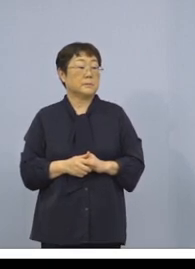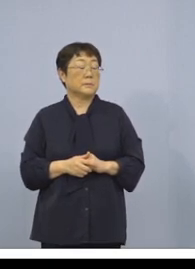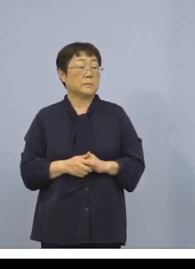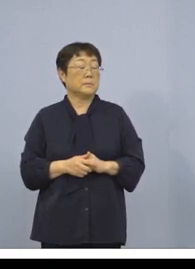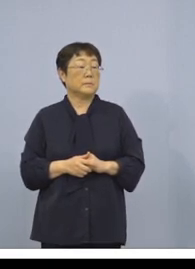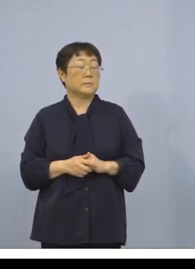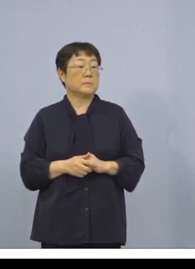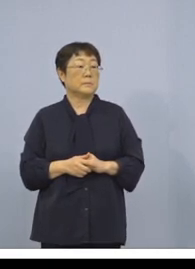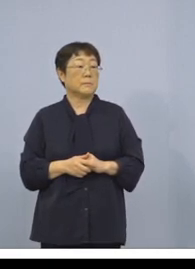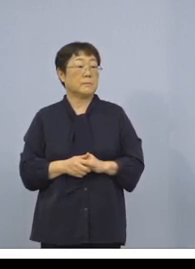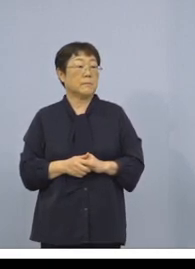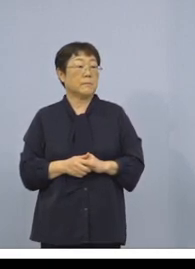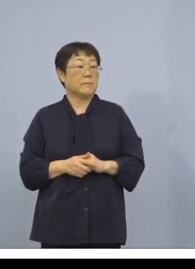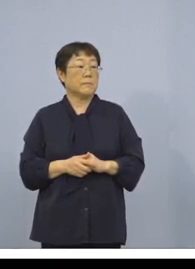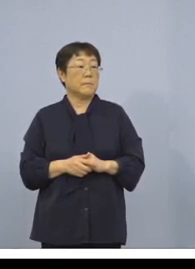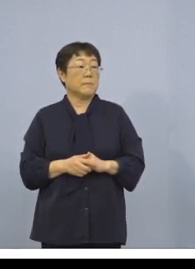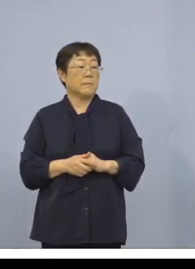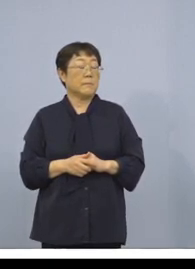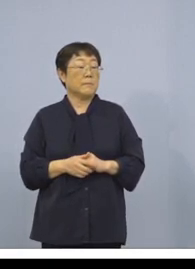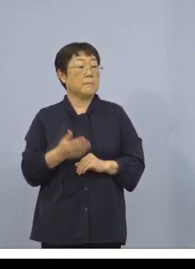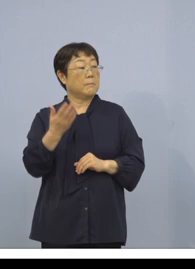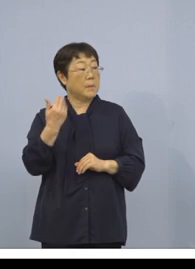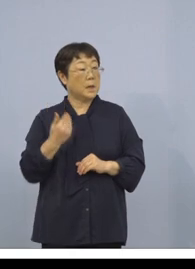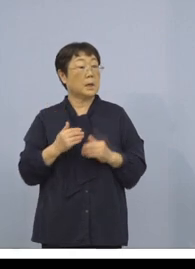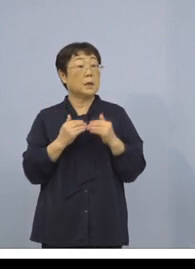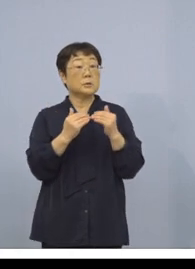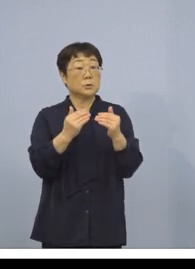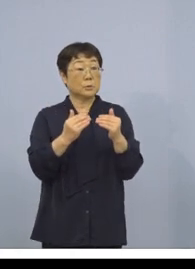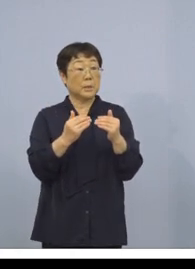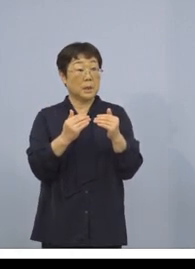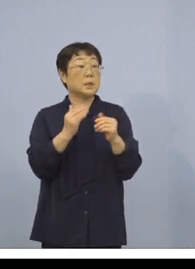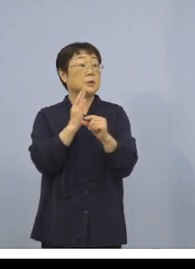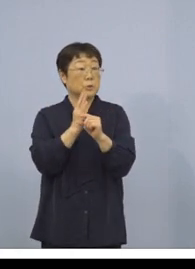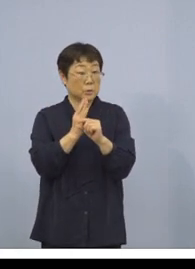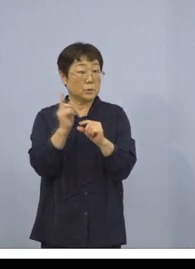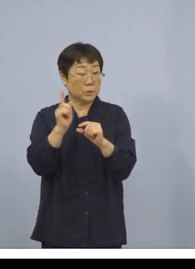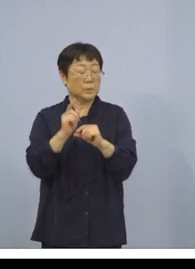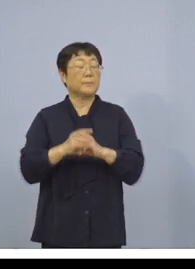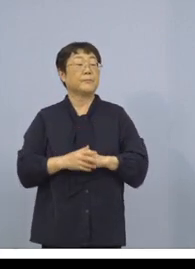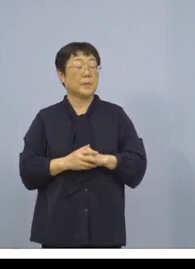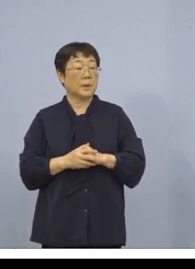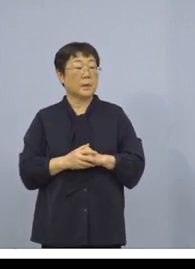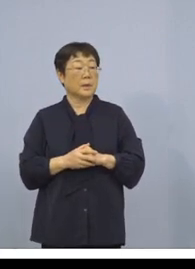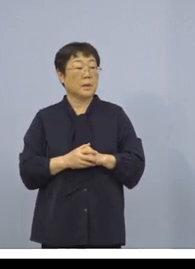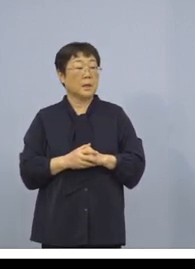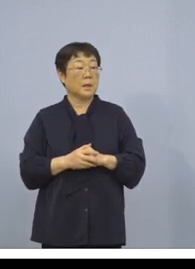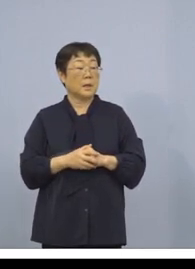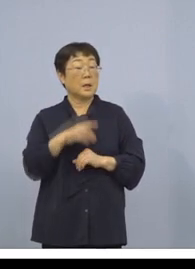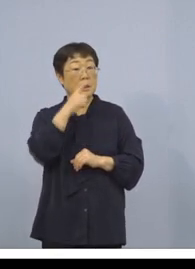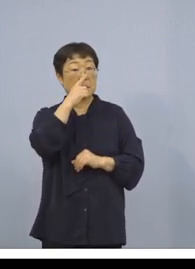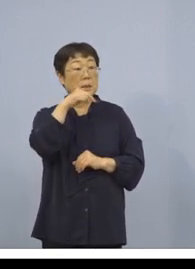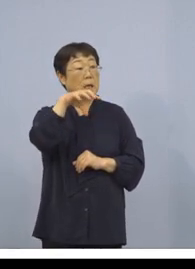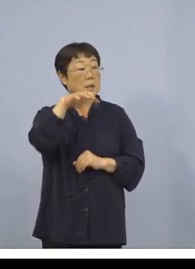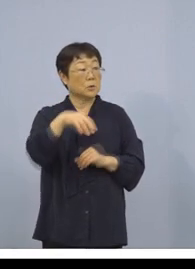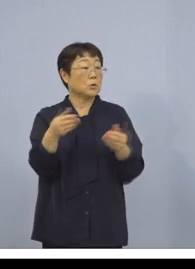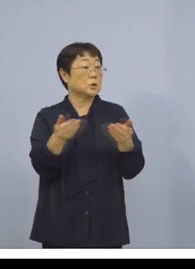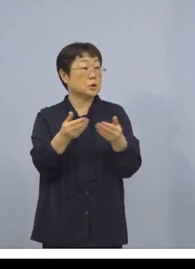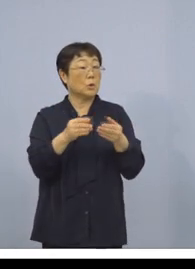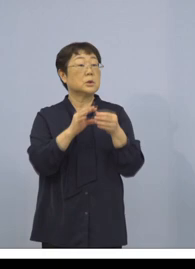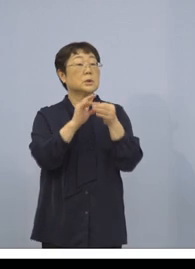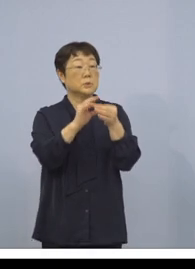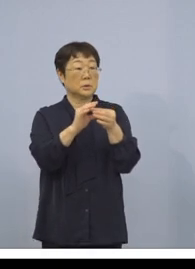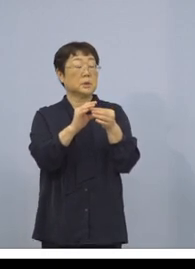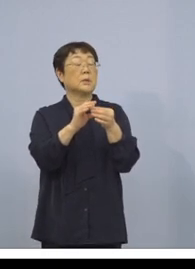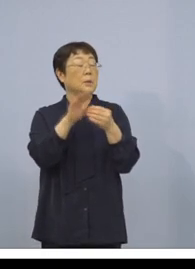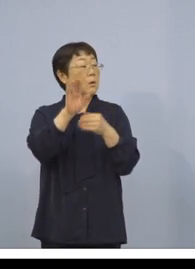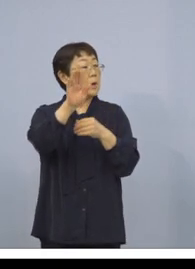また前からも申し上げて進めておりますタイの事業につきましてもです